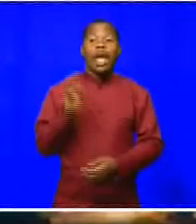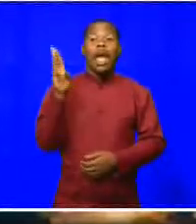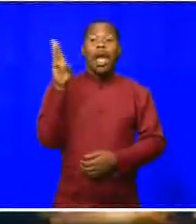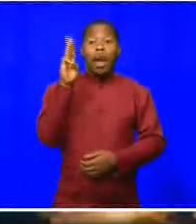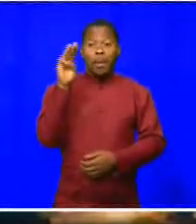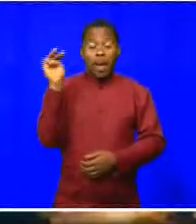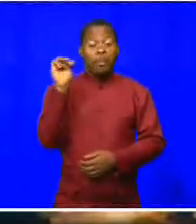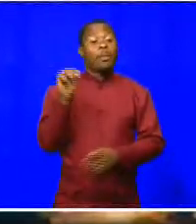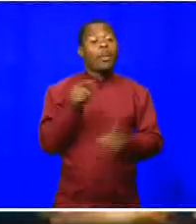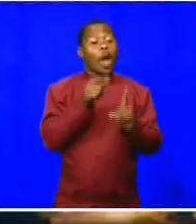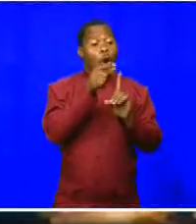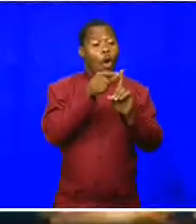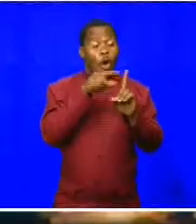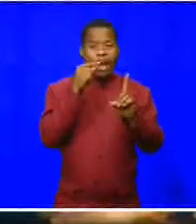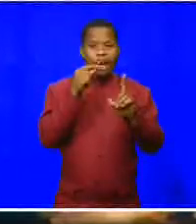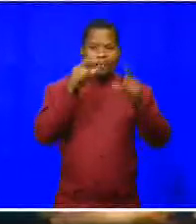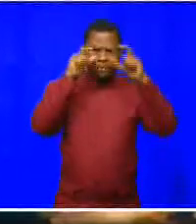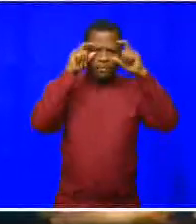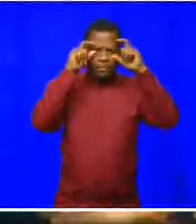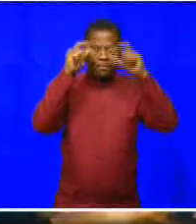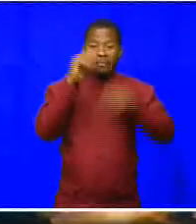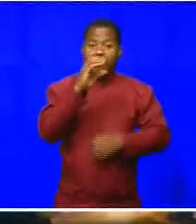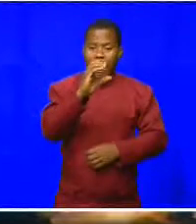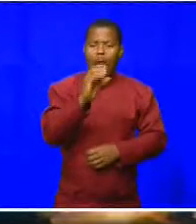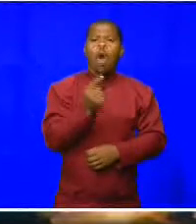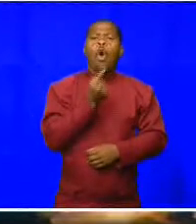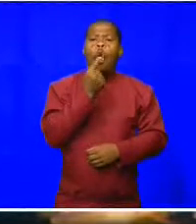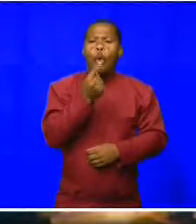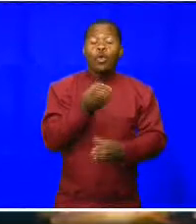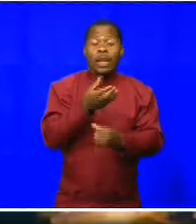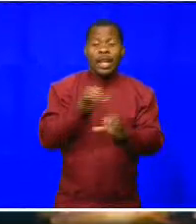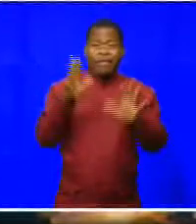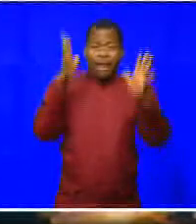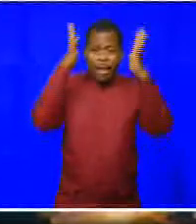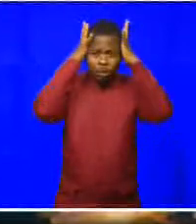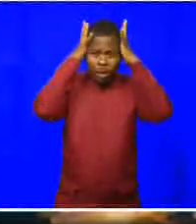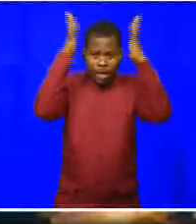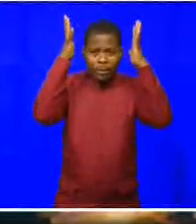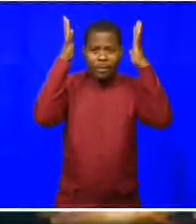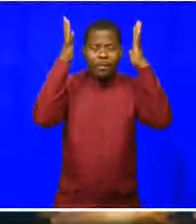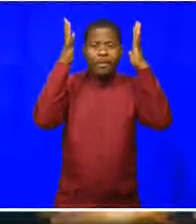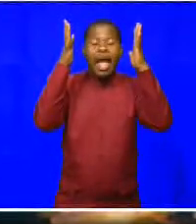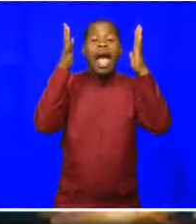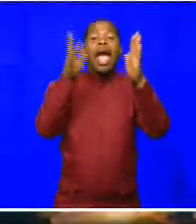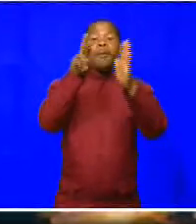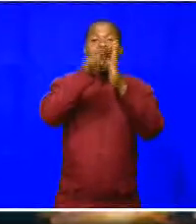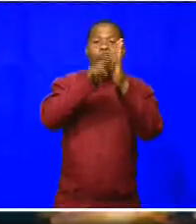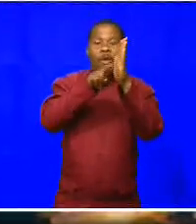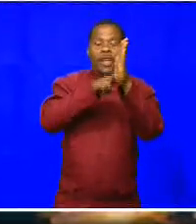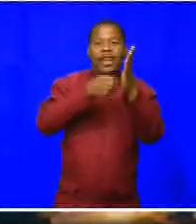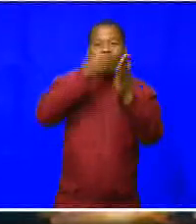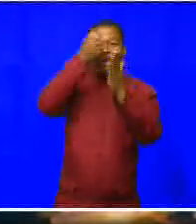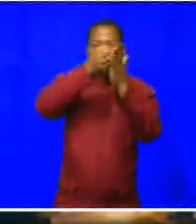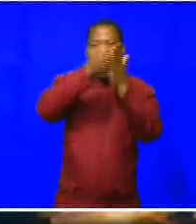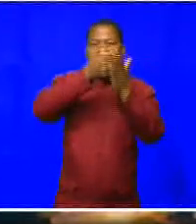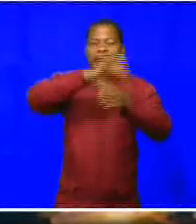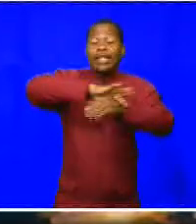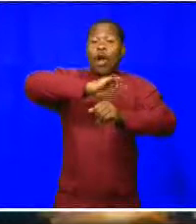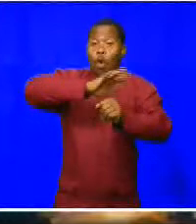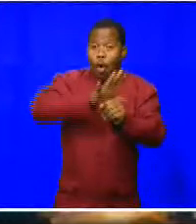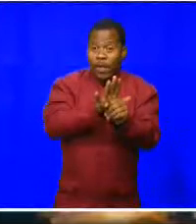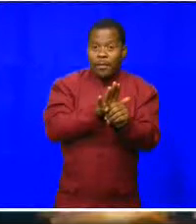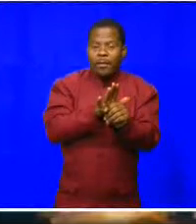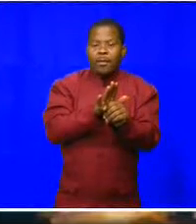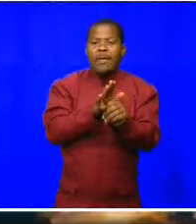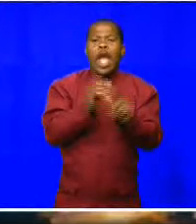Runangulu elive Cleopas Dlamini uthi livele Eswatini seliyasuka esigabeni sesibili sekulwa nemikhuhlane iCOVID-19